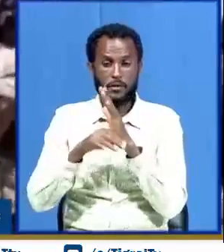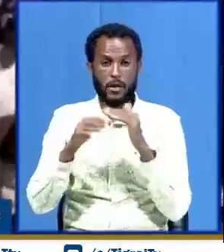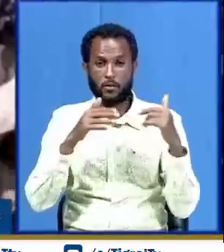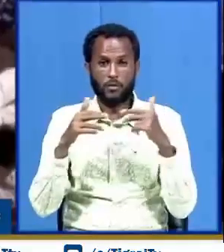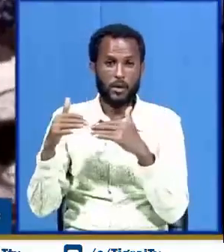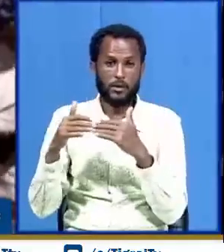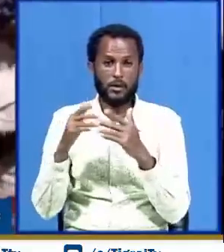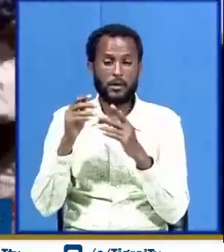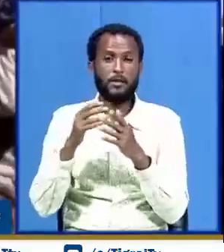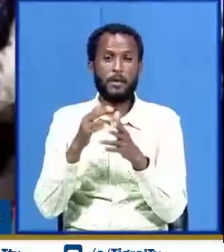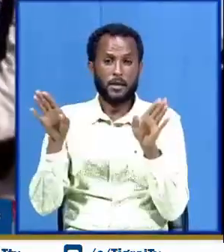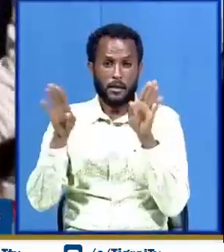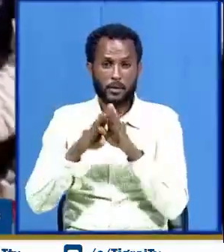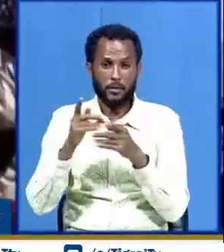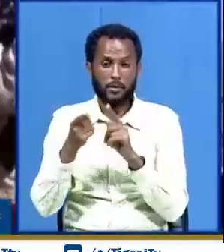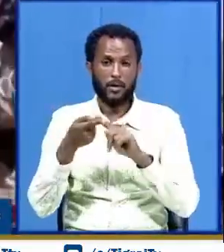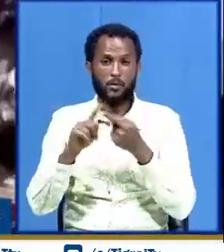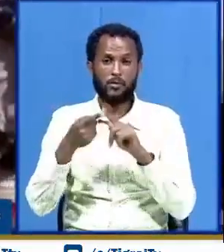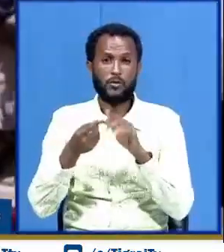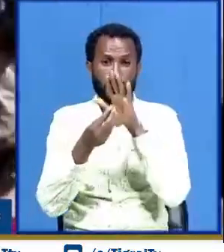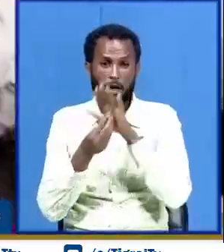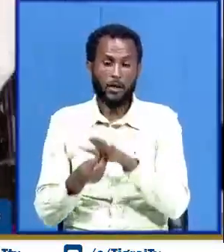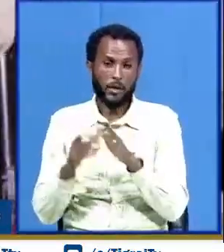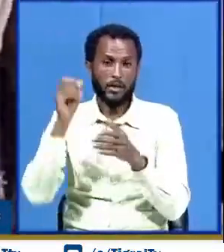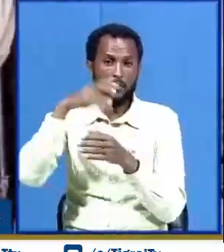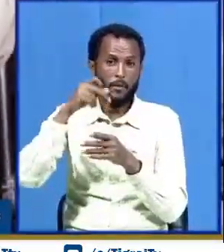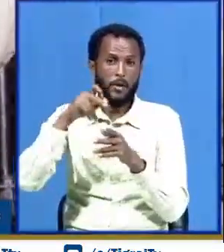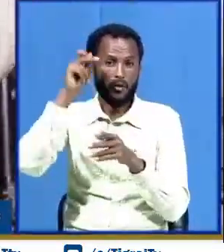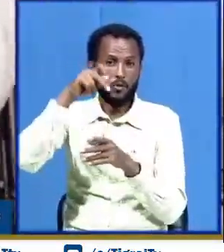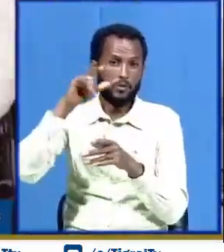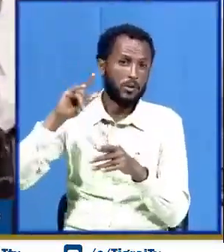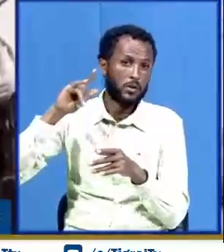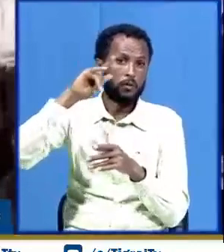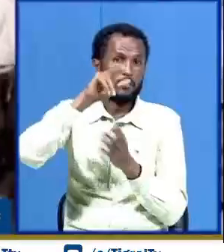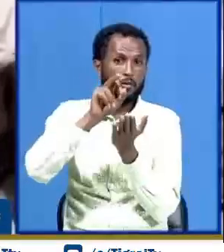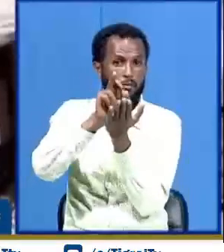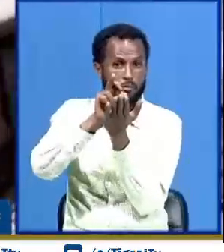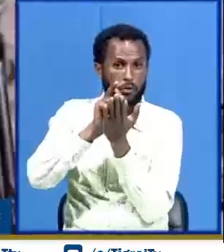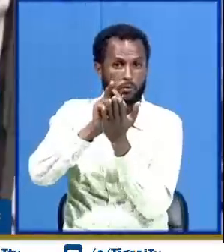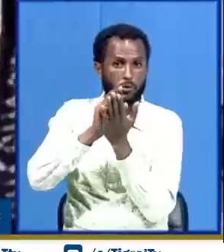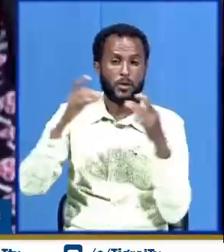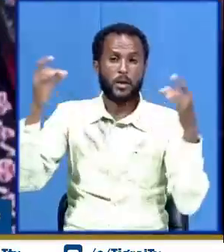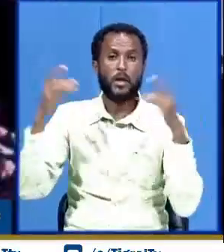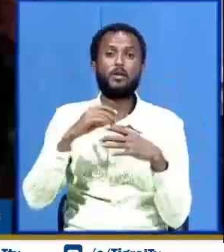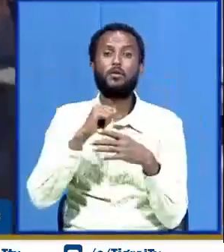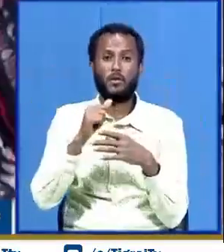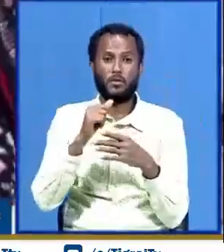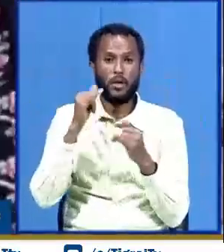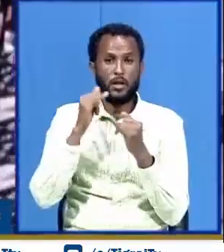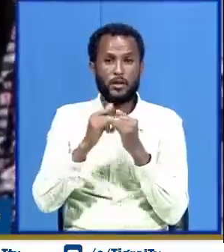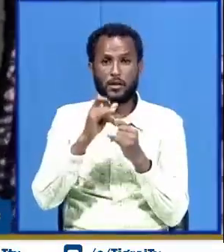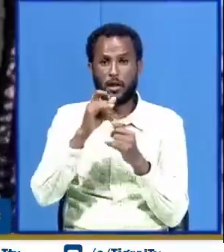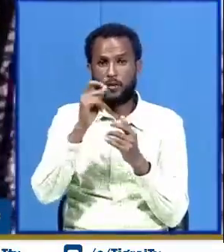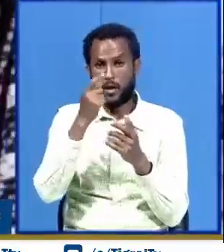ንምምካን ፋሽስታውያንን መላፍንቲ እውን ኣብቲ ከባቢ ዘብፅሕዎ ዘለዉ ደብደባት ዶርን ነፈርትን መዳፍዕን ሞርታርን ድንብርፅ ከይበሉ ኣብቲ ጫፍ ብልሒ